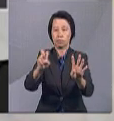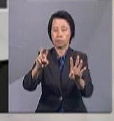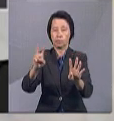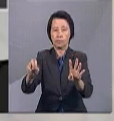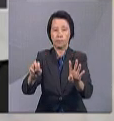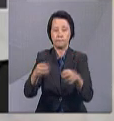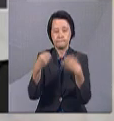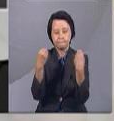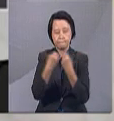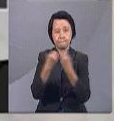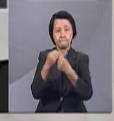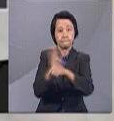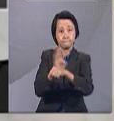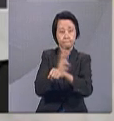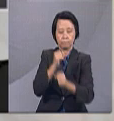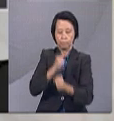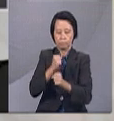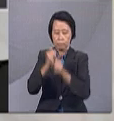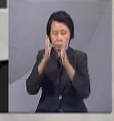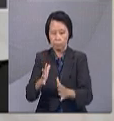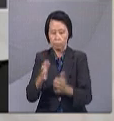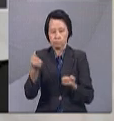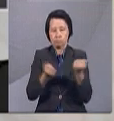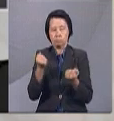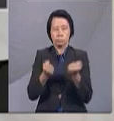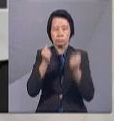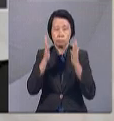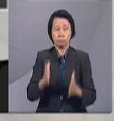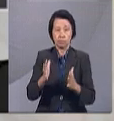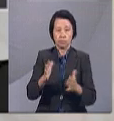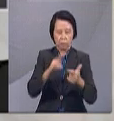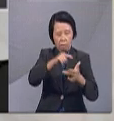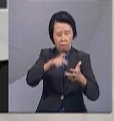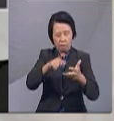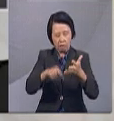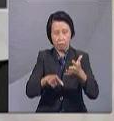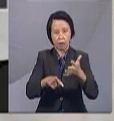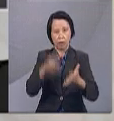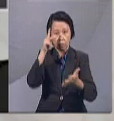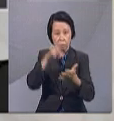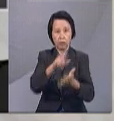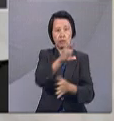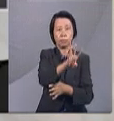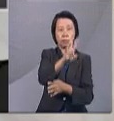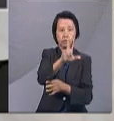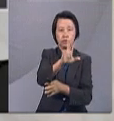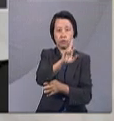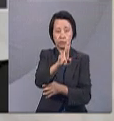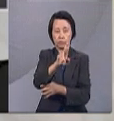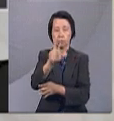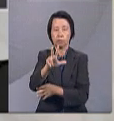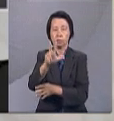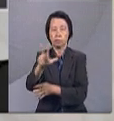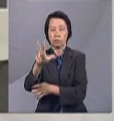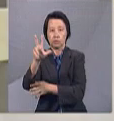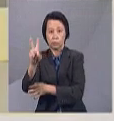jumlah penjaga pekerja pemandu dan lain-lainnya dikenal pastilah 43333